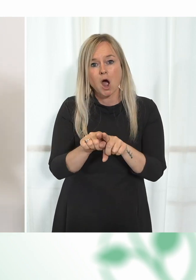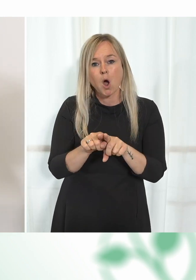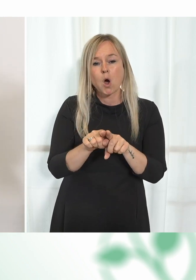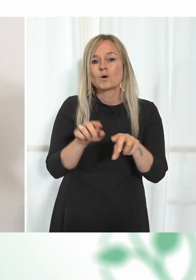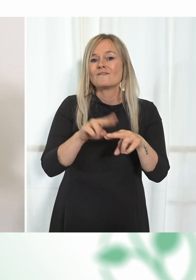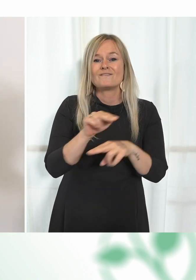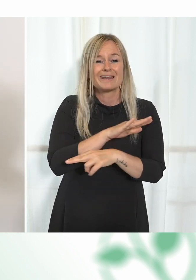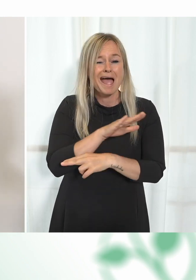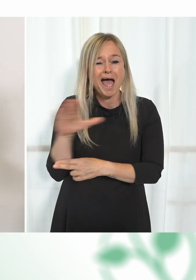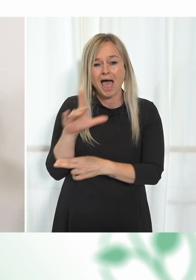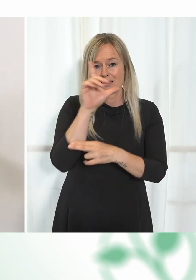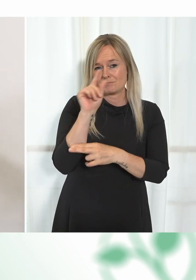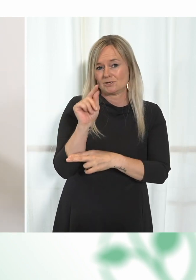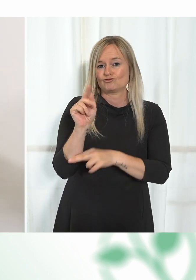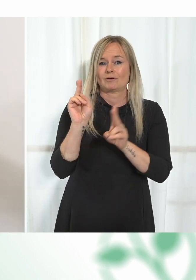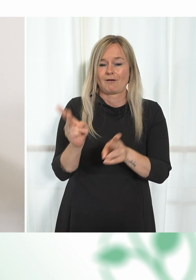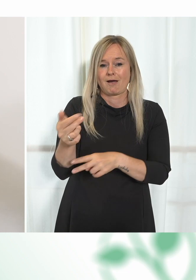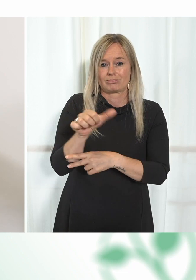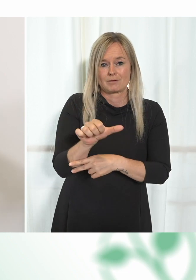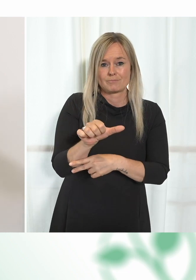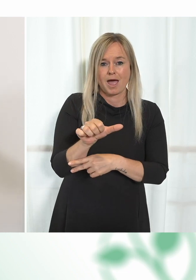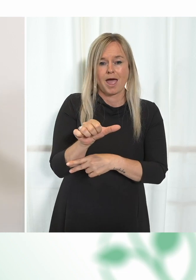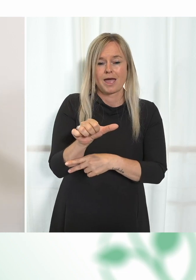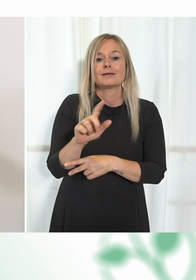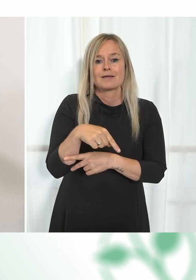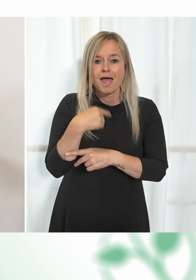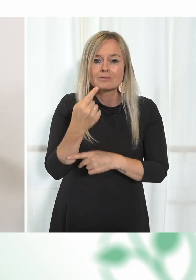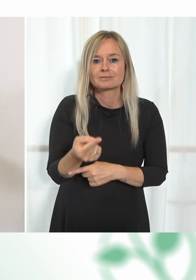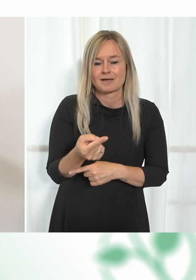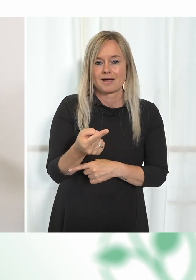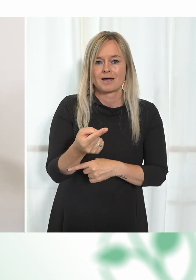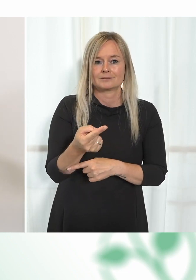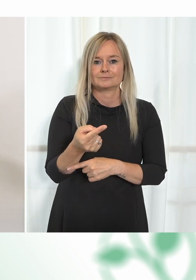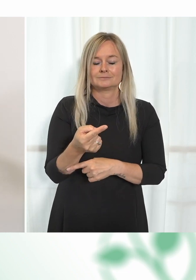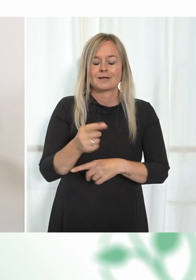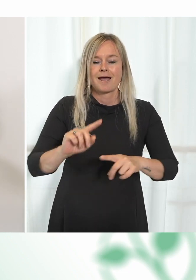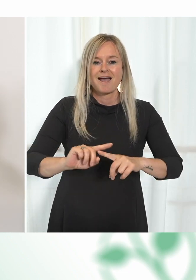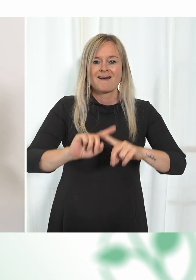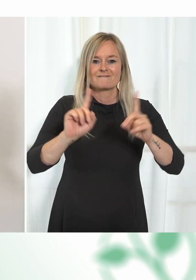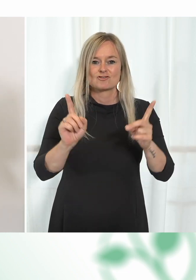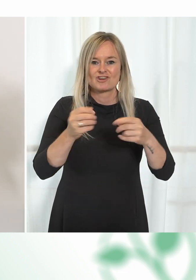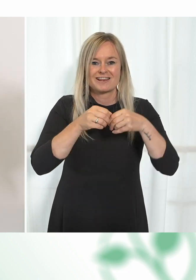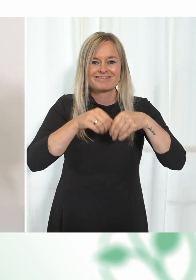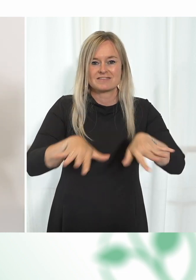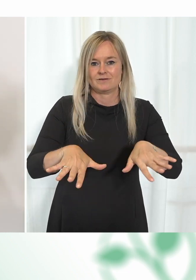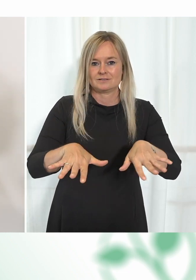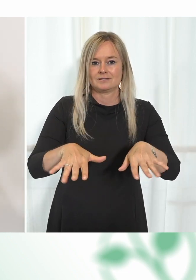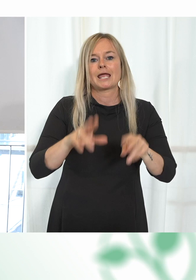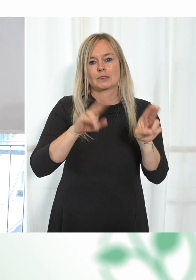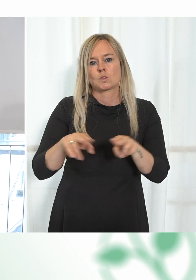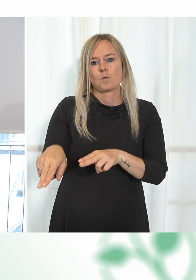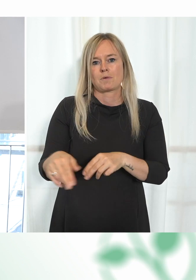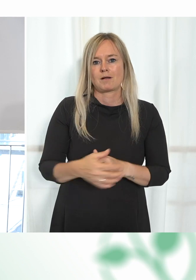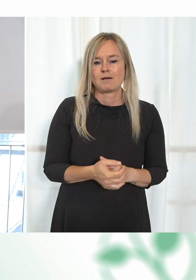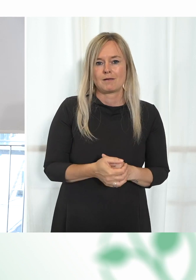verschieden zu sein. Und ich denke, das ist etwas, was wir uns alle auf unsere Fahnen heften sollen und ein Wunsch für uns alle und auch